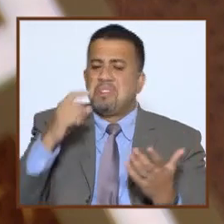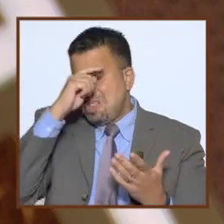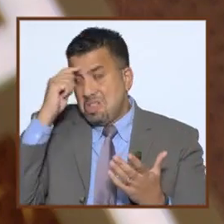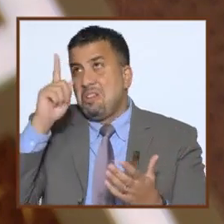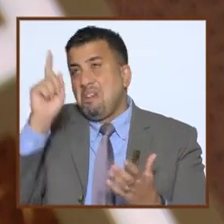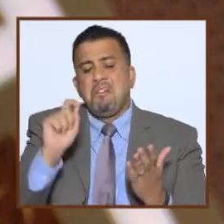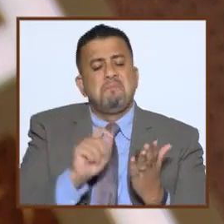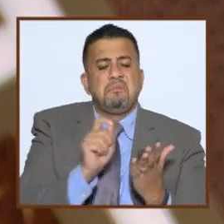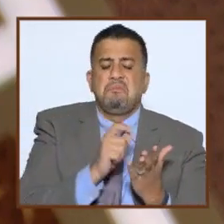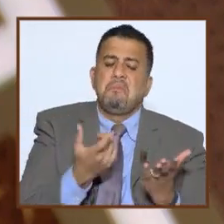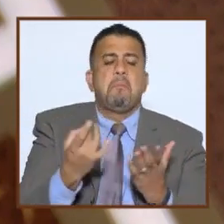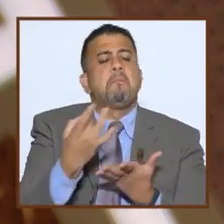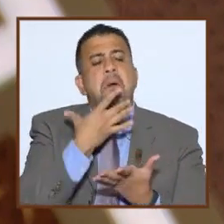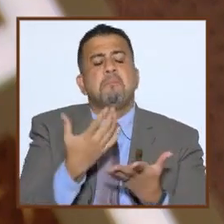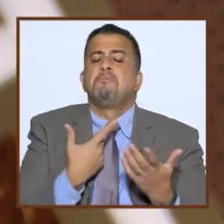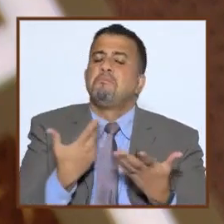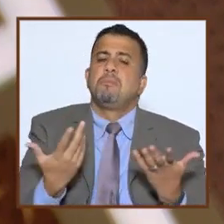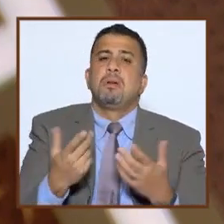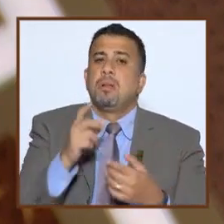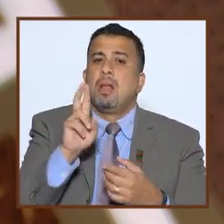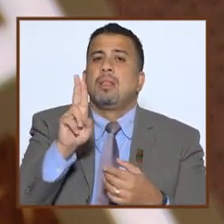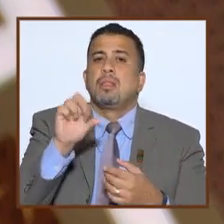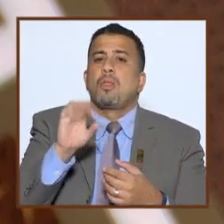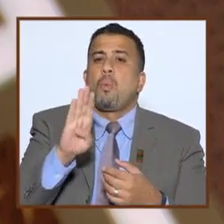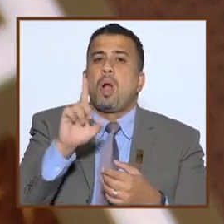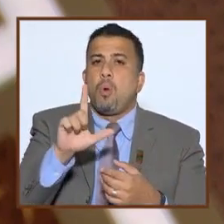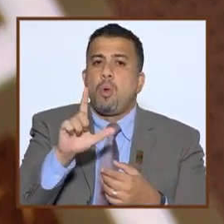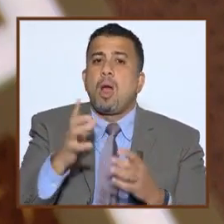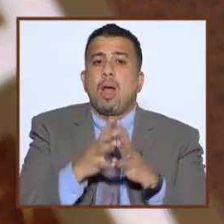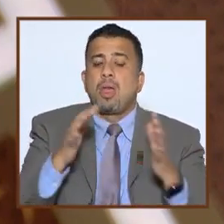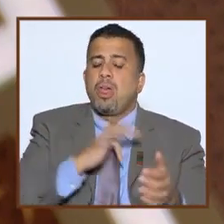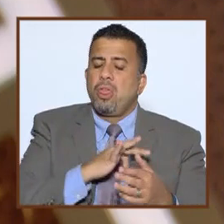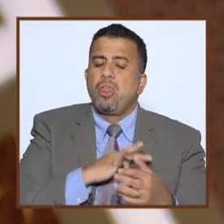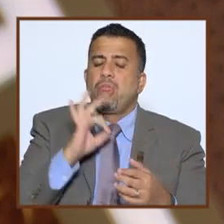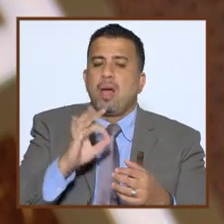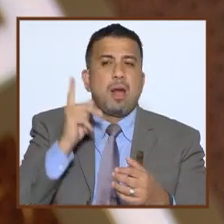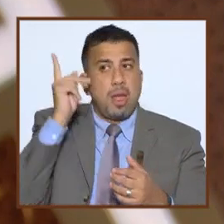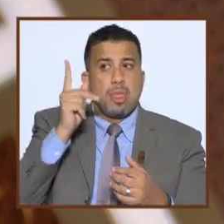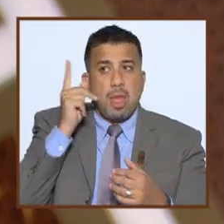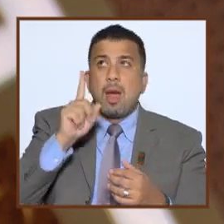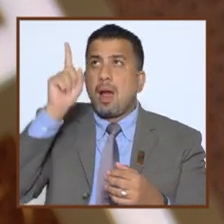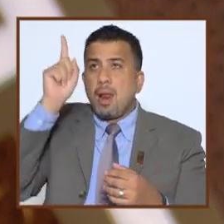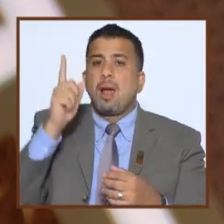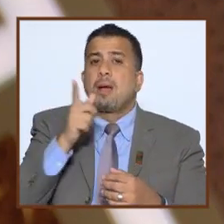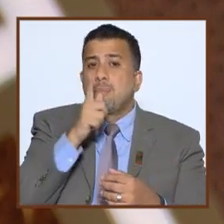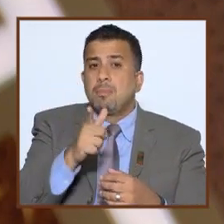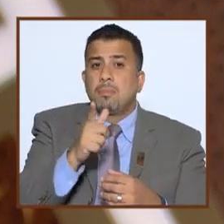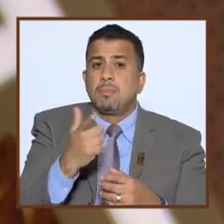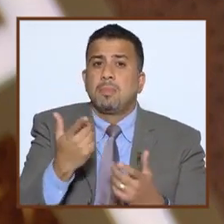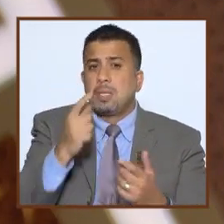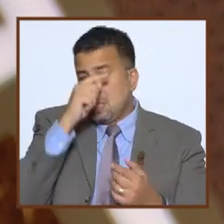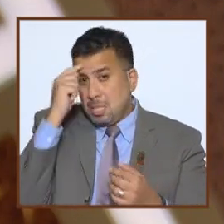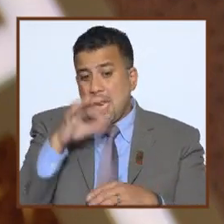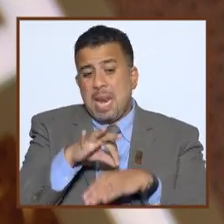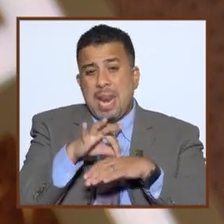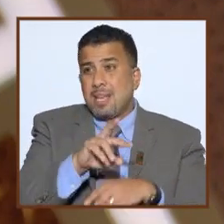لا شك بان هذا يعني فيه توكل عظيم على الله عز وجل ثقه بالله وحسن ظن به سبحانه وتعالى وقد يكره